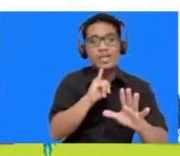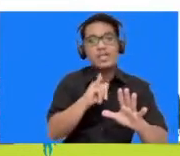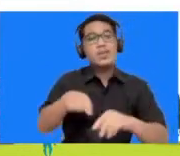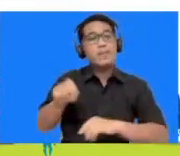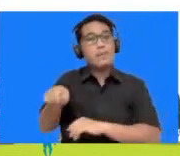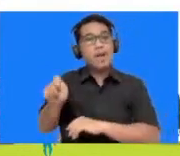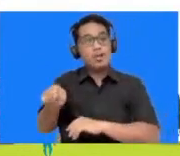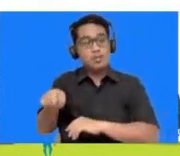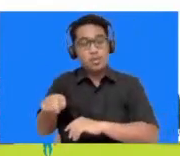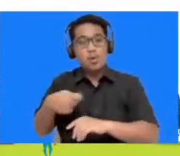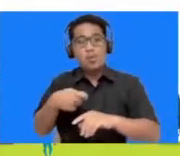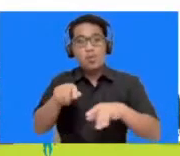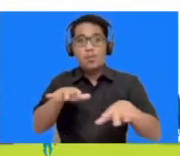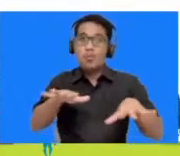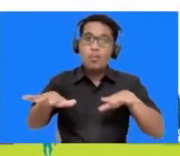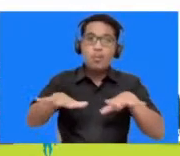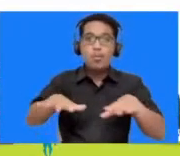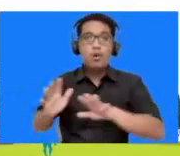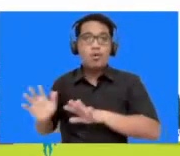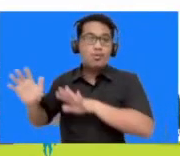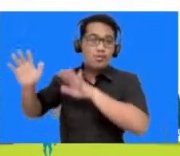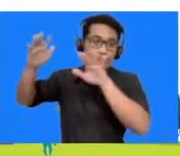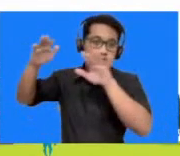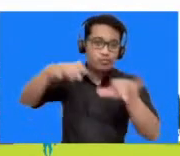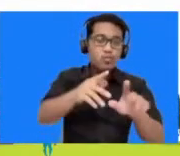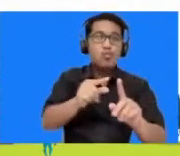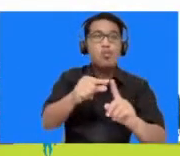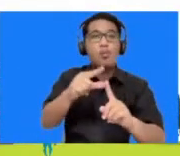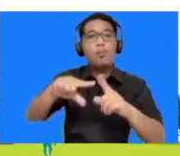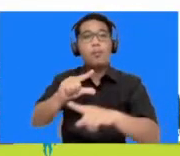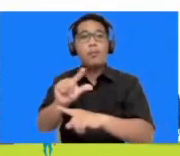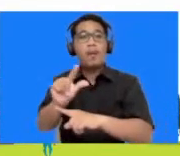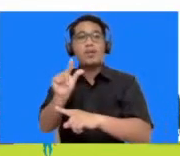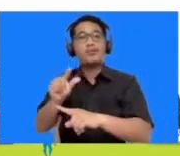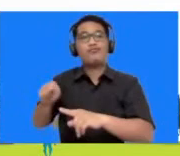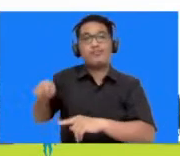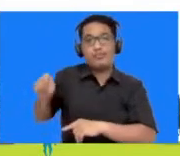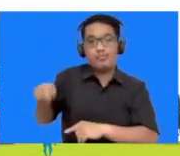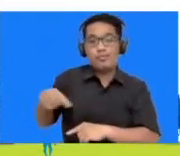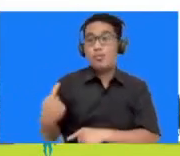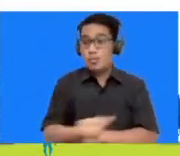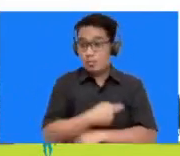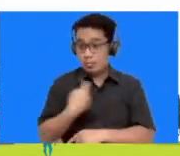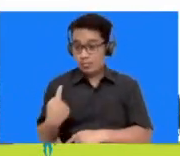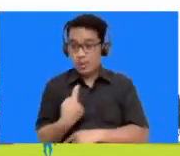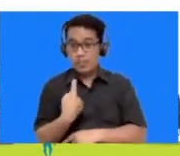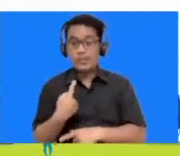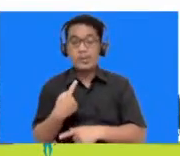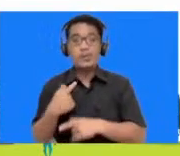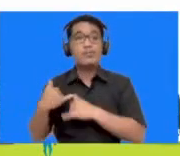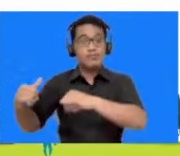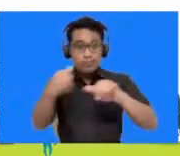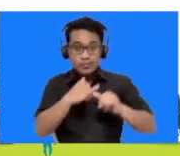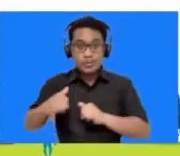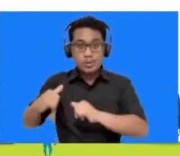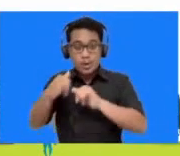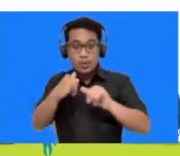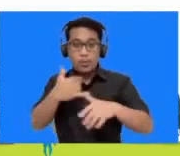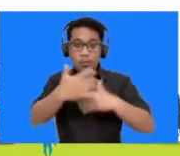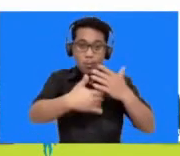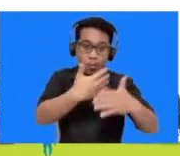tsunami, kami bisa berkolaborasi bersama-sama menanggulangi bencana melalui kluster pengungsian ini, pengungsian dan perlindungan,